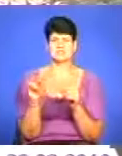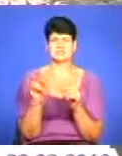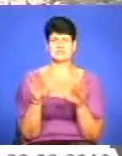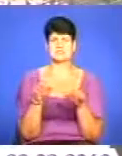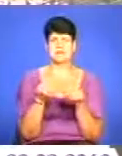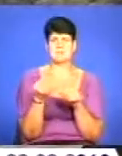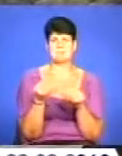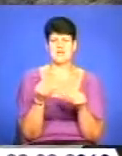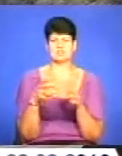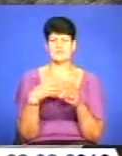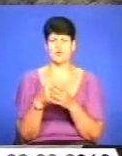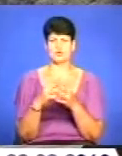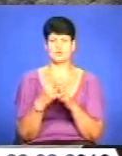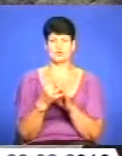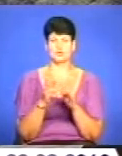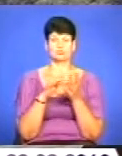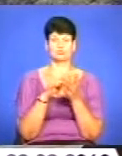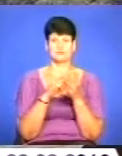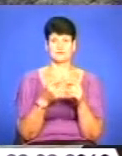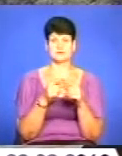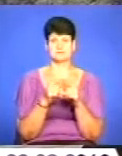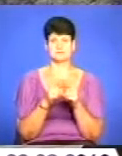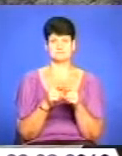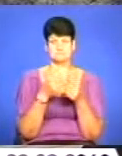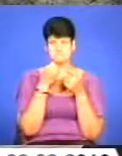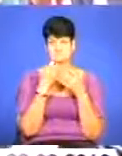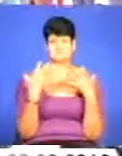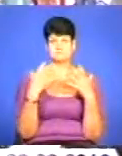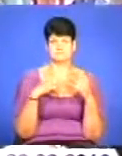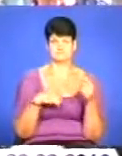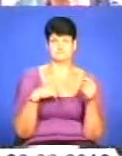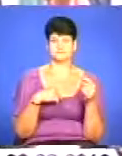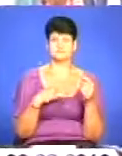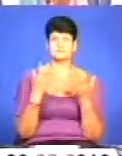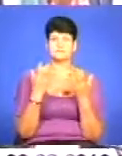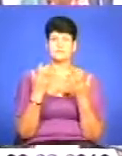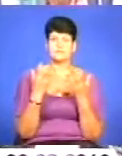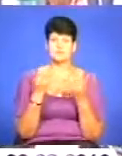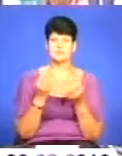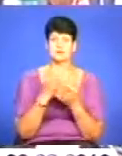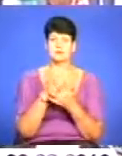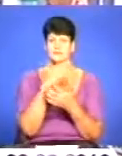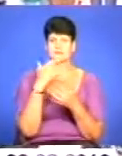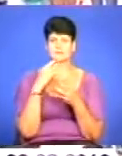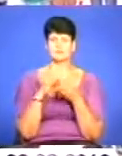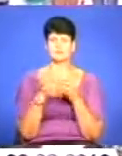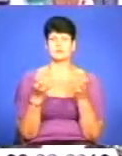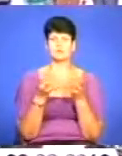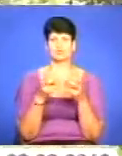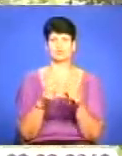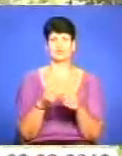селища. Тож мандрівка стала для них позитивним сплеском емоцій. Однак все ще є чимало проблем, які потребують